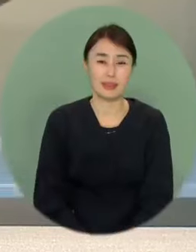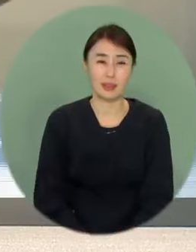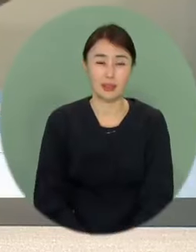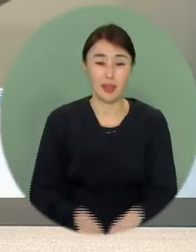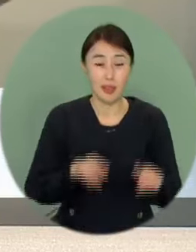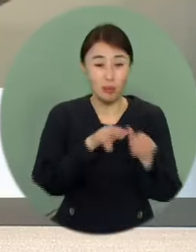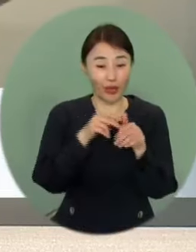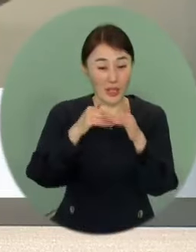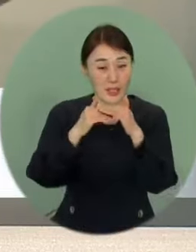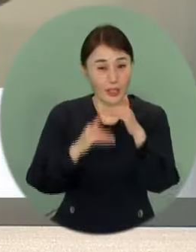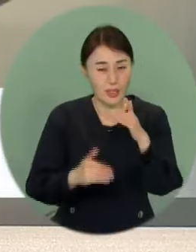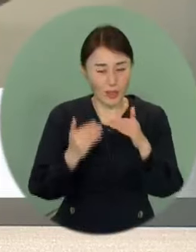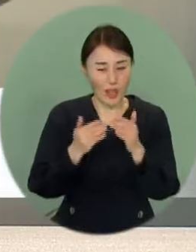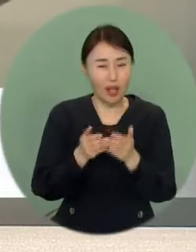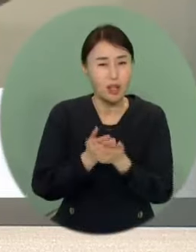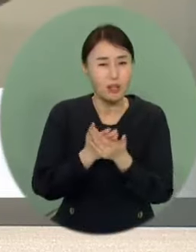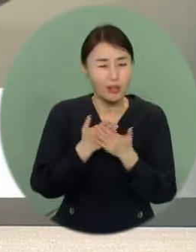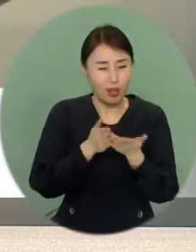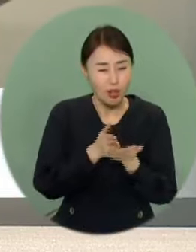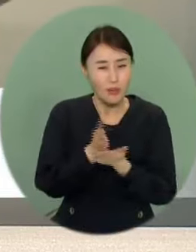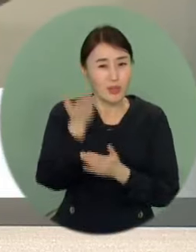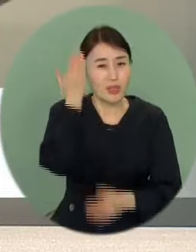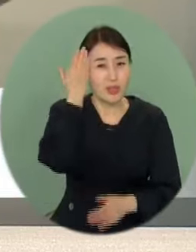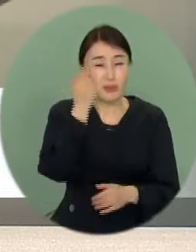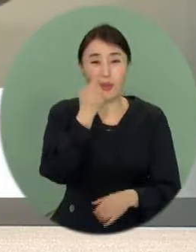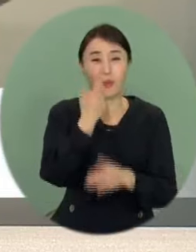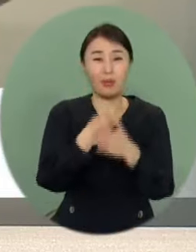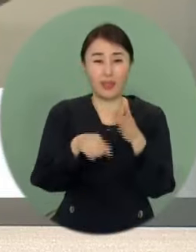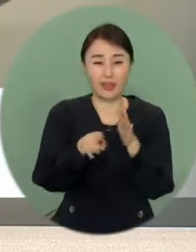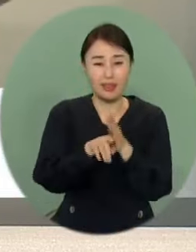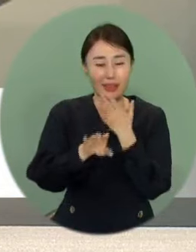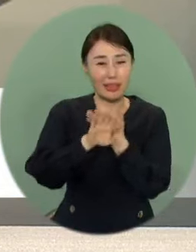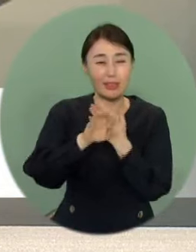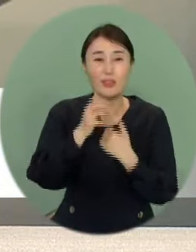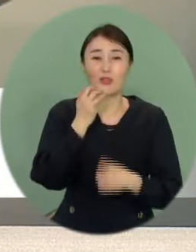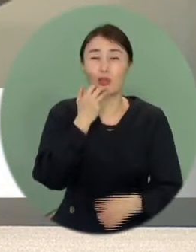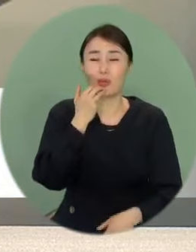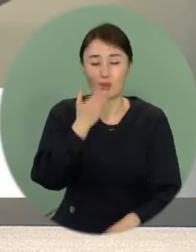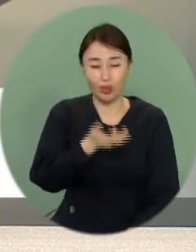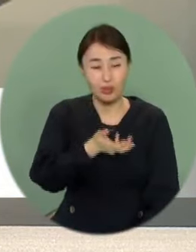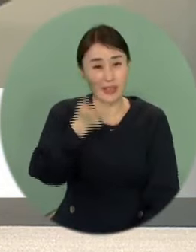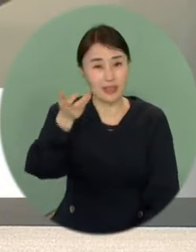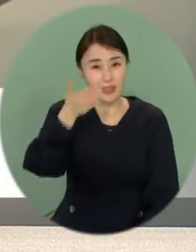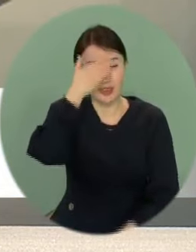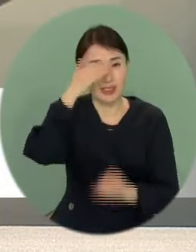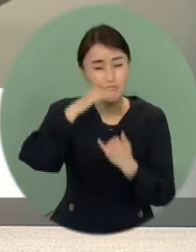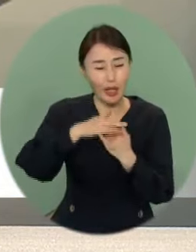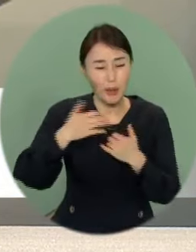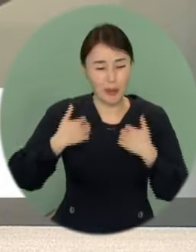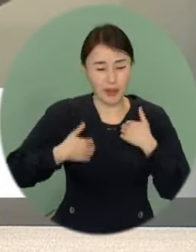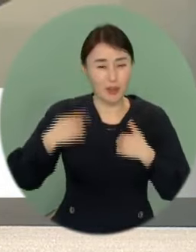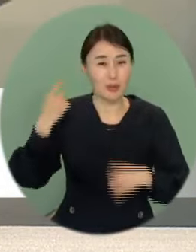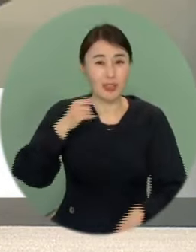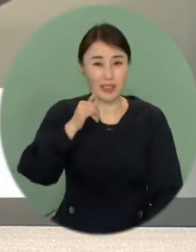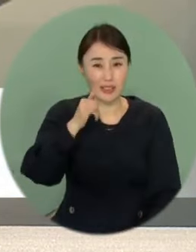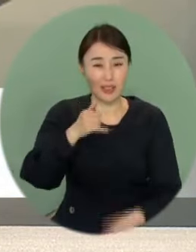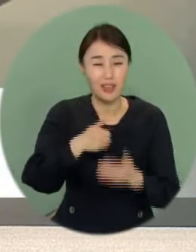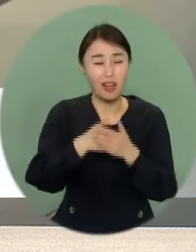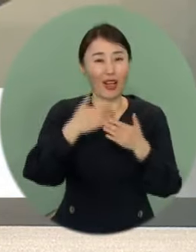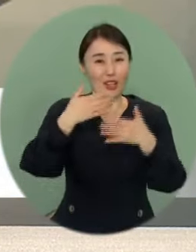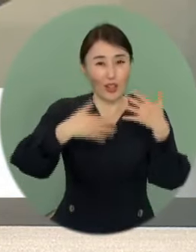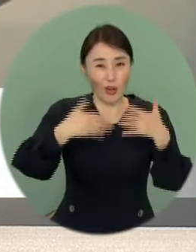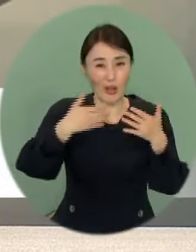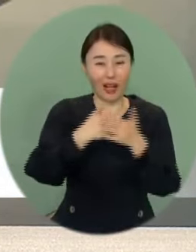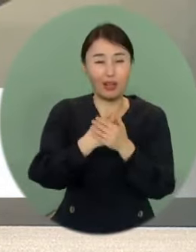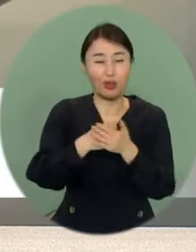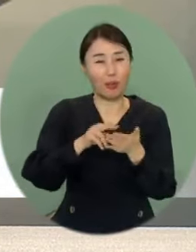콘텐츠 분야의 전문 지식을 배우기 위해 타 지역으로 떠나는 청년들에게 반가운 소식이 있습니다 영화와 웹툰 애니메이션